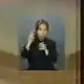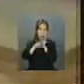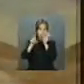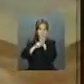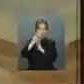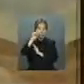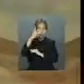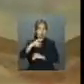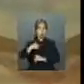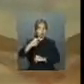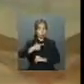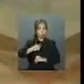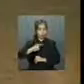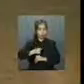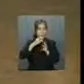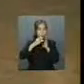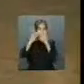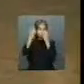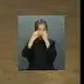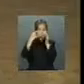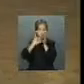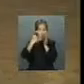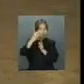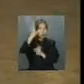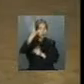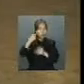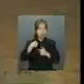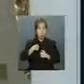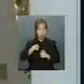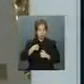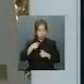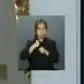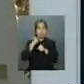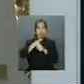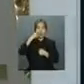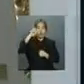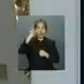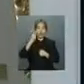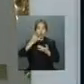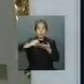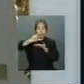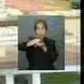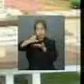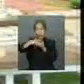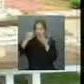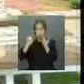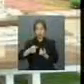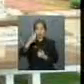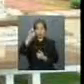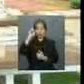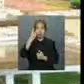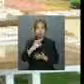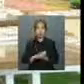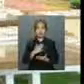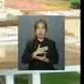อบในวิธีการสอนที่เข้าใจง่ายก็กระตุ้นให้เขาได้มาพัฒนาฝีมือในห้องเรียนศิลปะครั้งนี ้ผมชอบความ